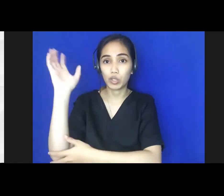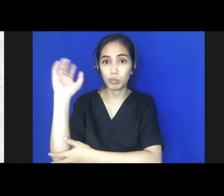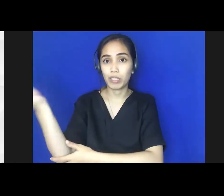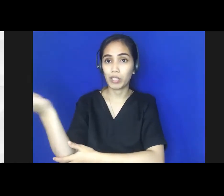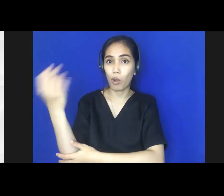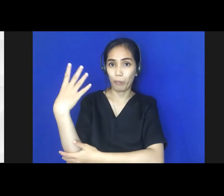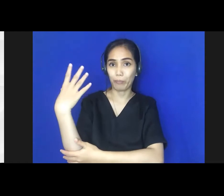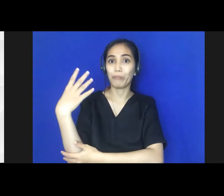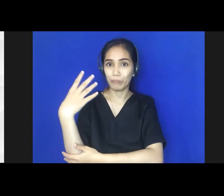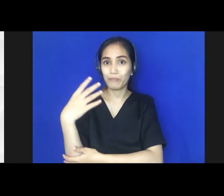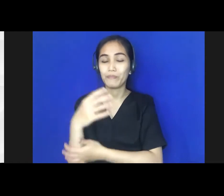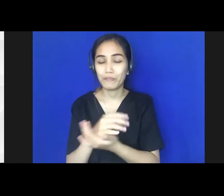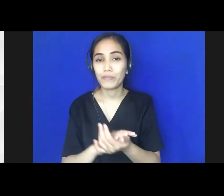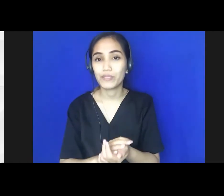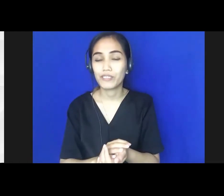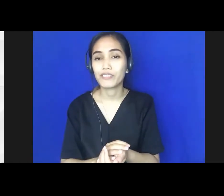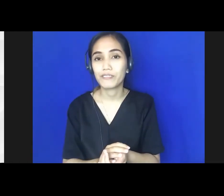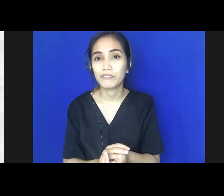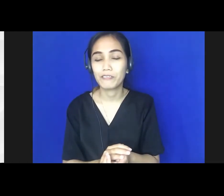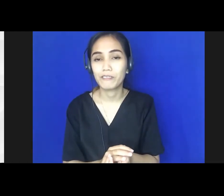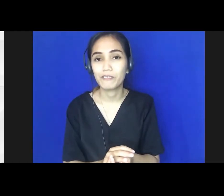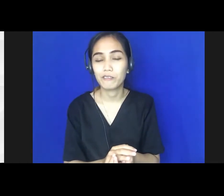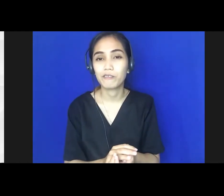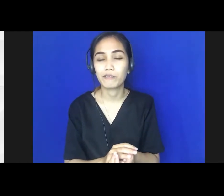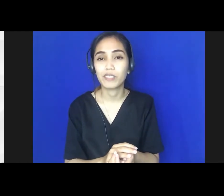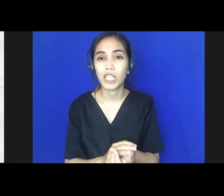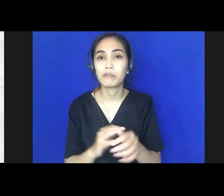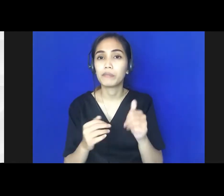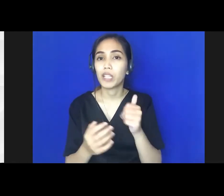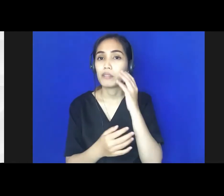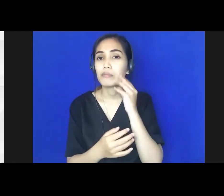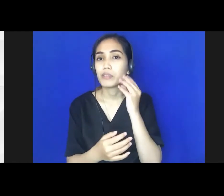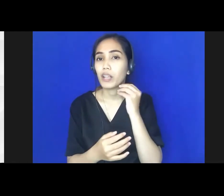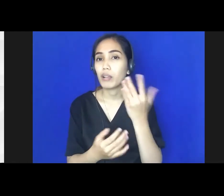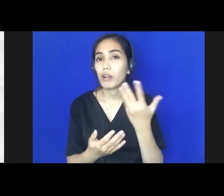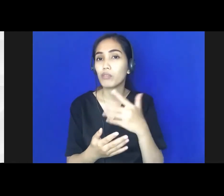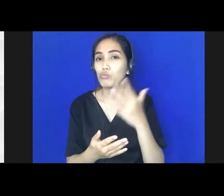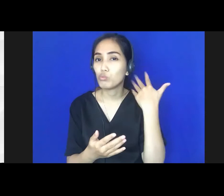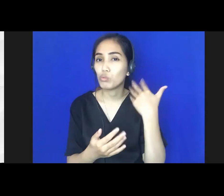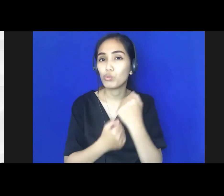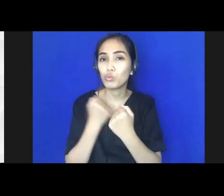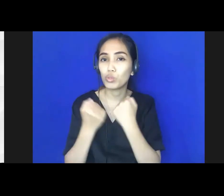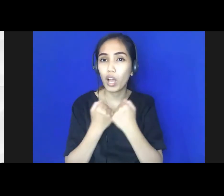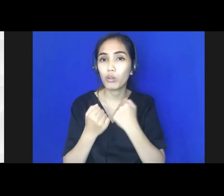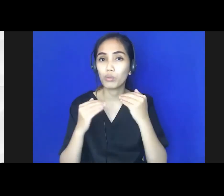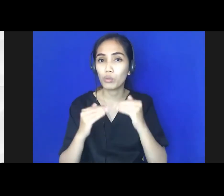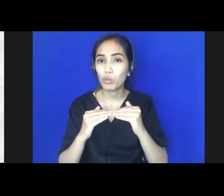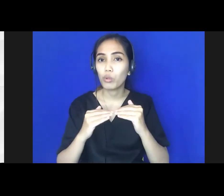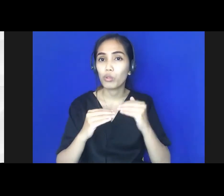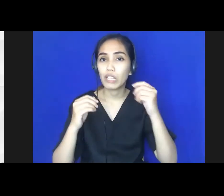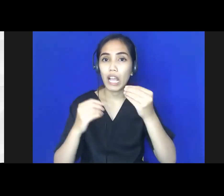tentang pengalaman dan upaya-upaya yang sudah dilakukan untuk meningkatkan gizi sebagai investasi kesehatan masa depan